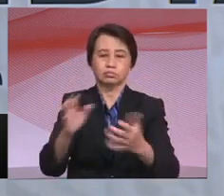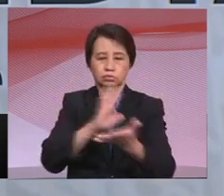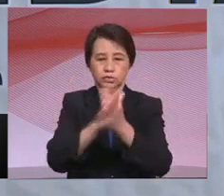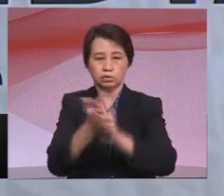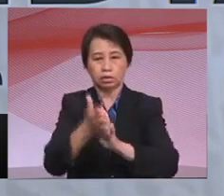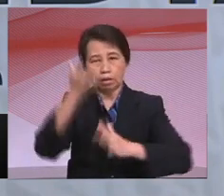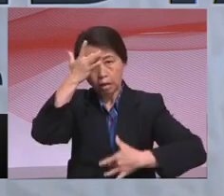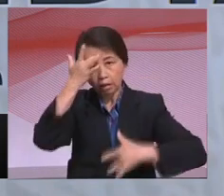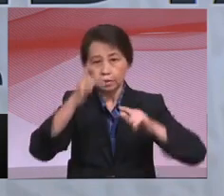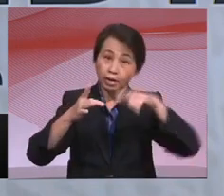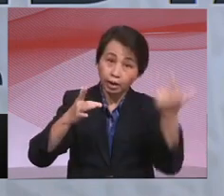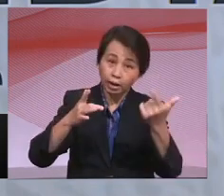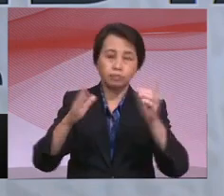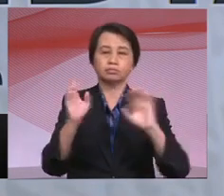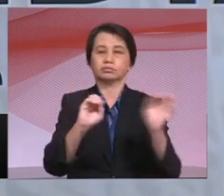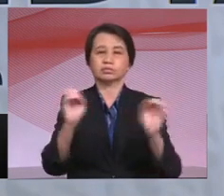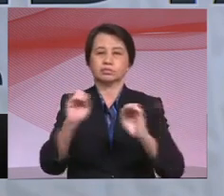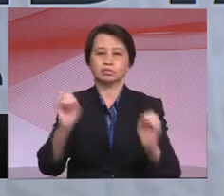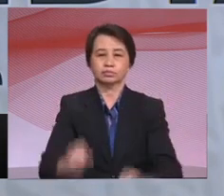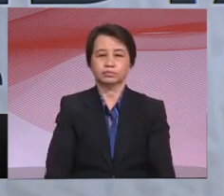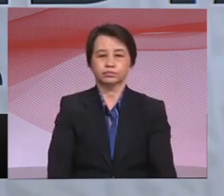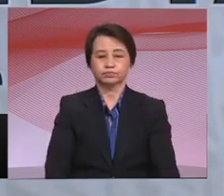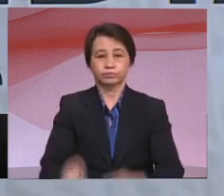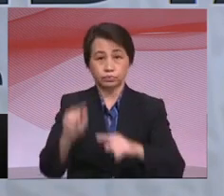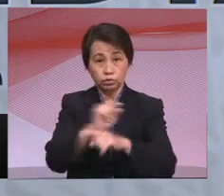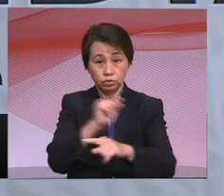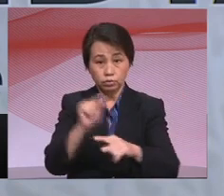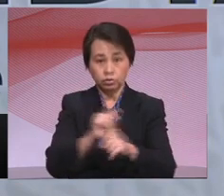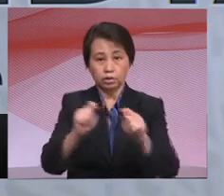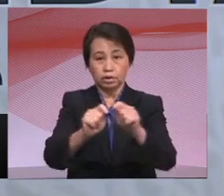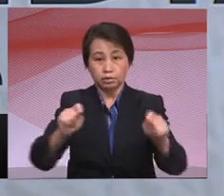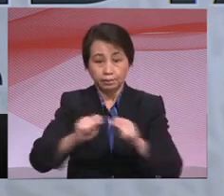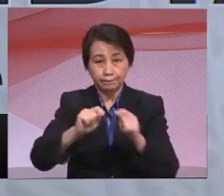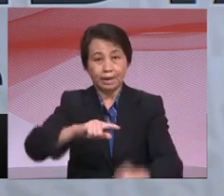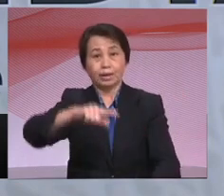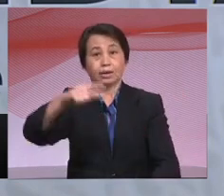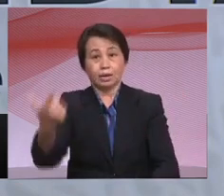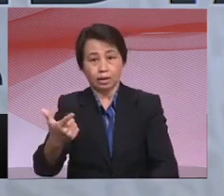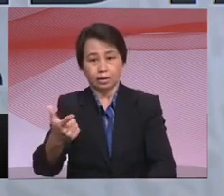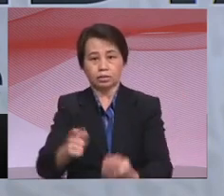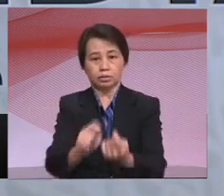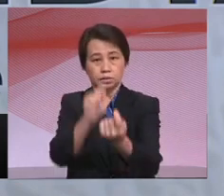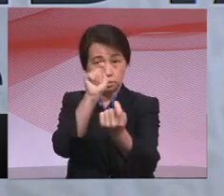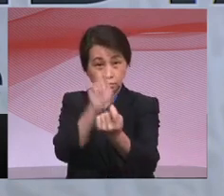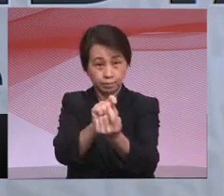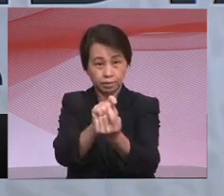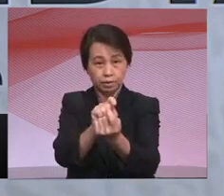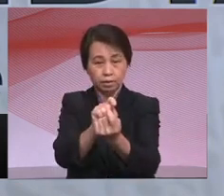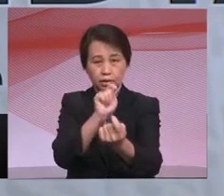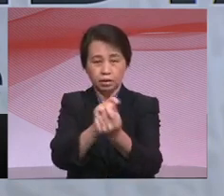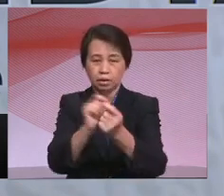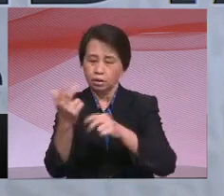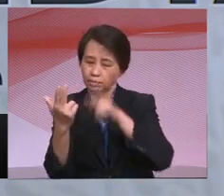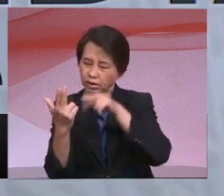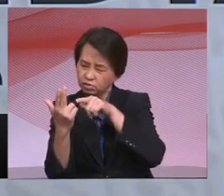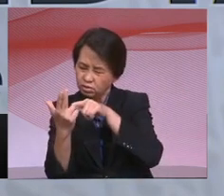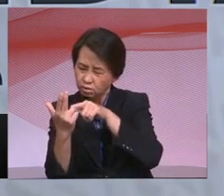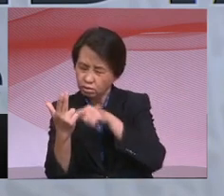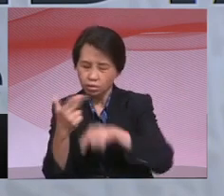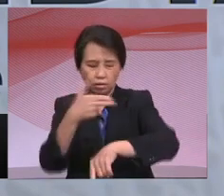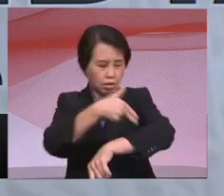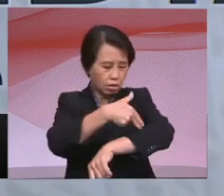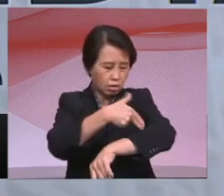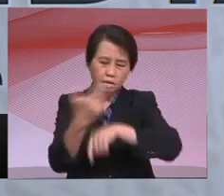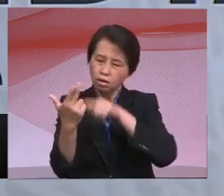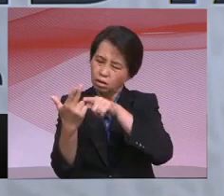menyebabkan penyakit lain ataupun sebagainya. Menggunakan tempat lain, jadi ketepatan membaca suhu tersebut